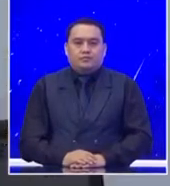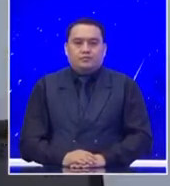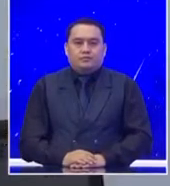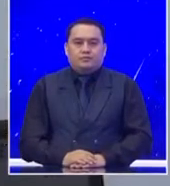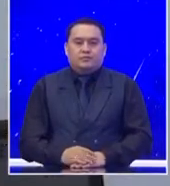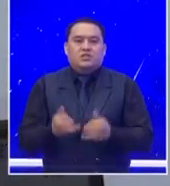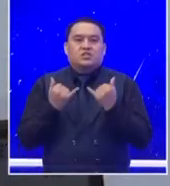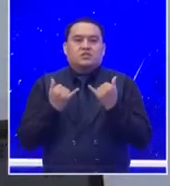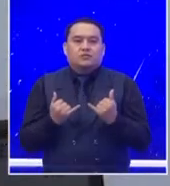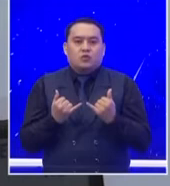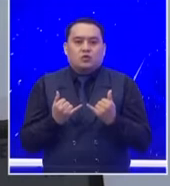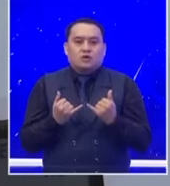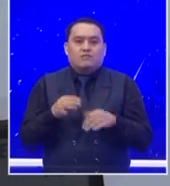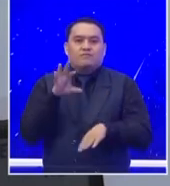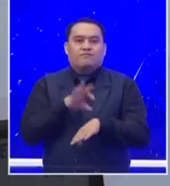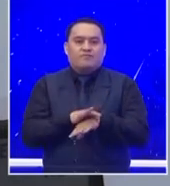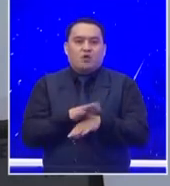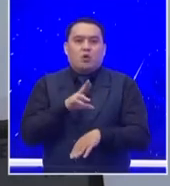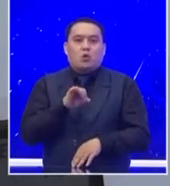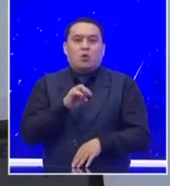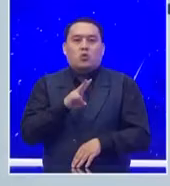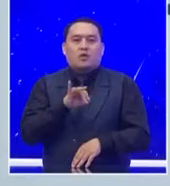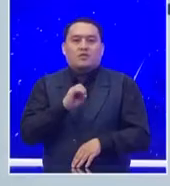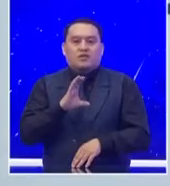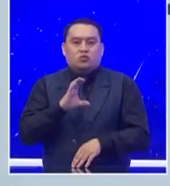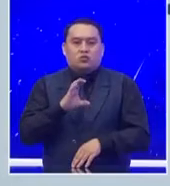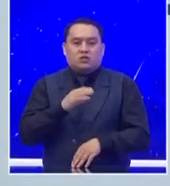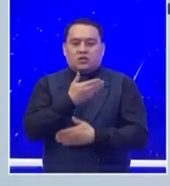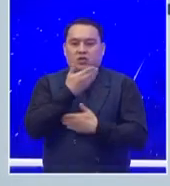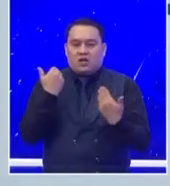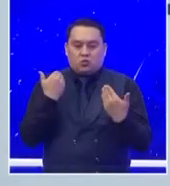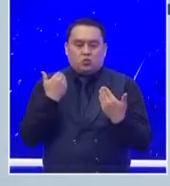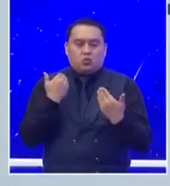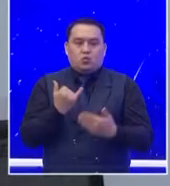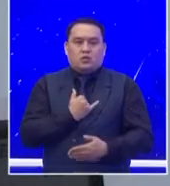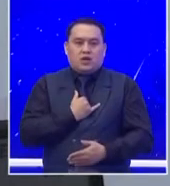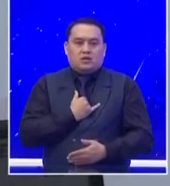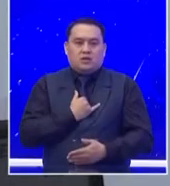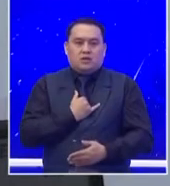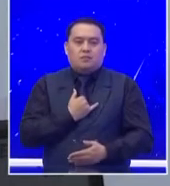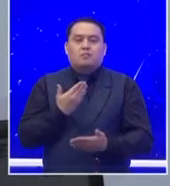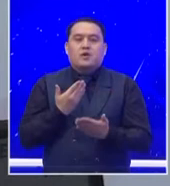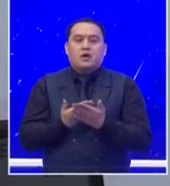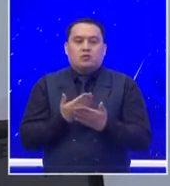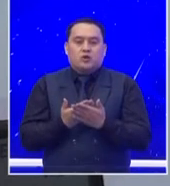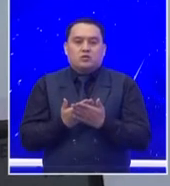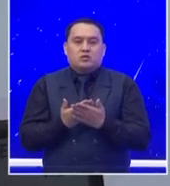На сегодняшний день выявления коронавирусной инфекции нет. Мы уже на примете